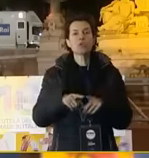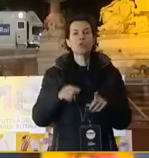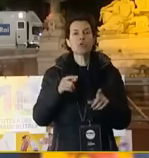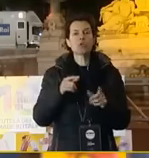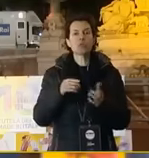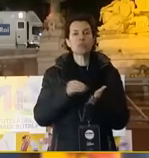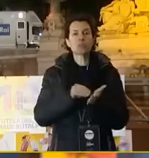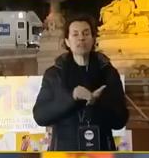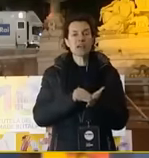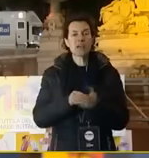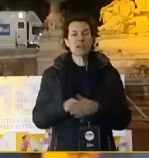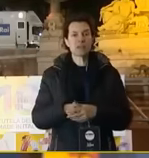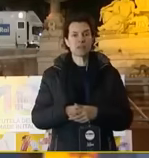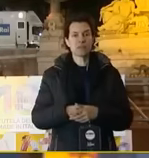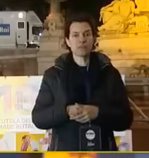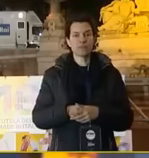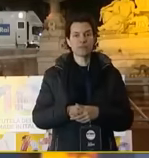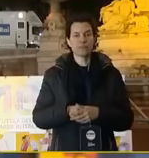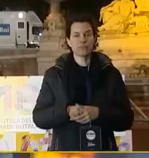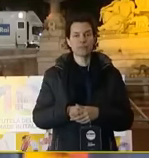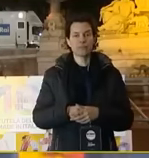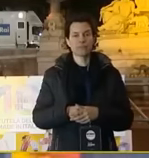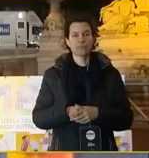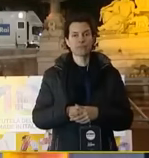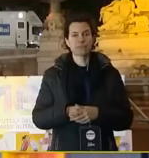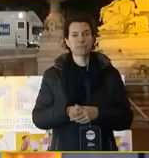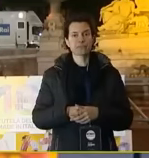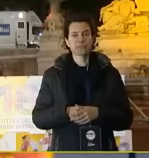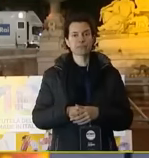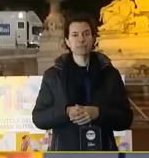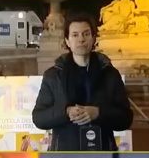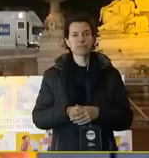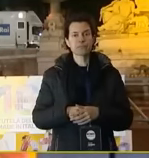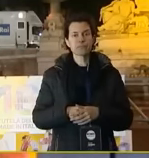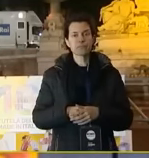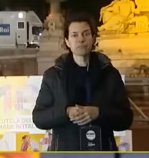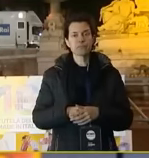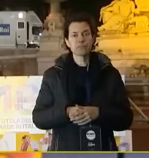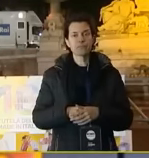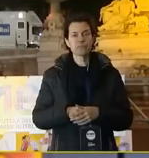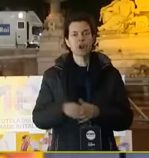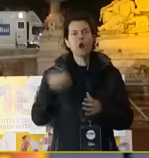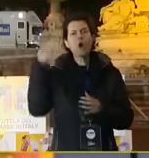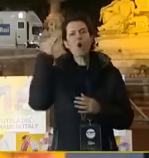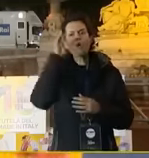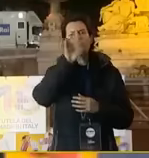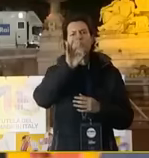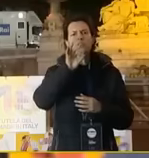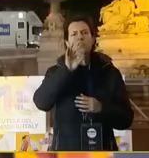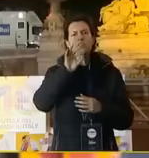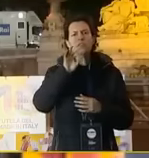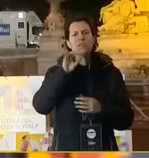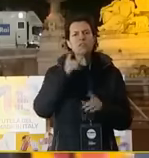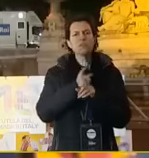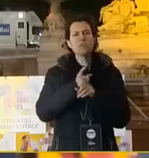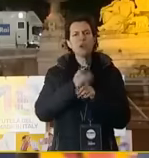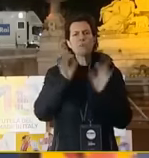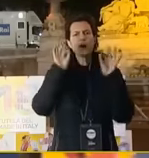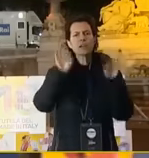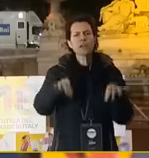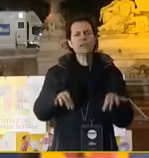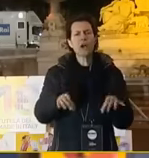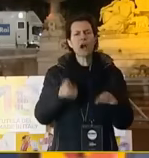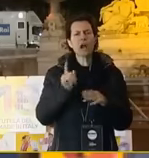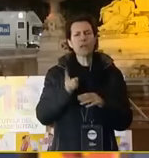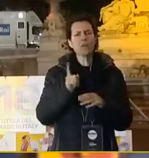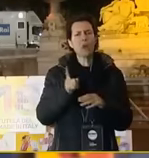per dirci questo, ricordarci sempre chi siamo, dove stiamo andando e a che obiettivo dobbiamo mirare. A noi cambieremo